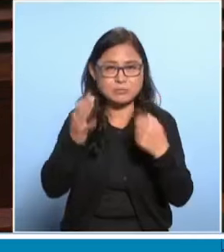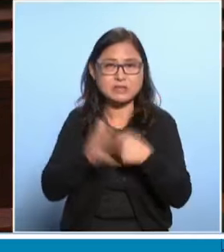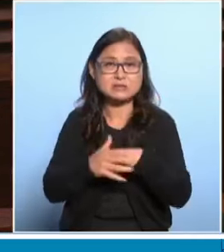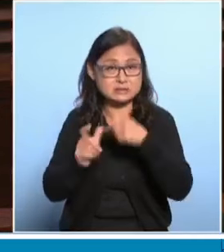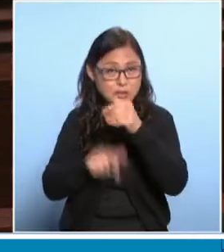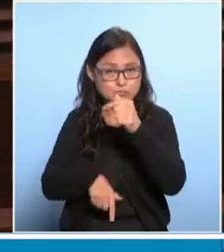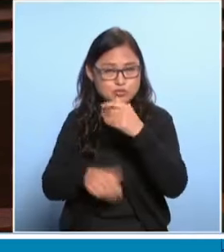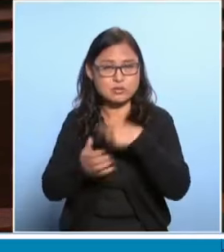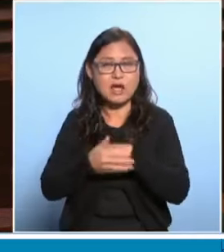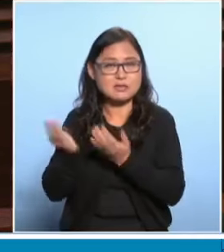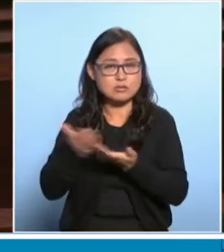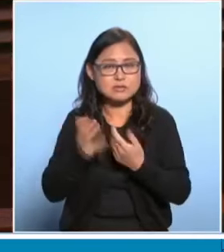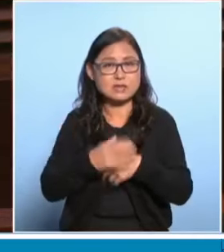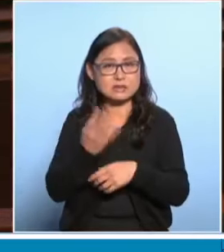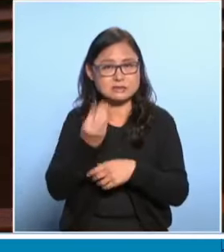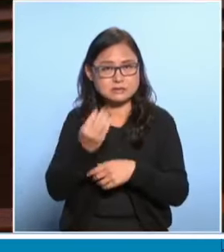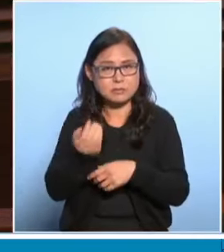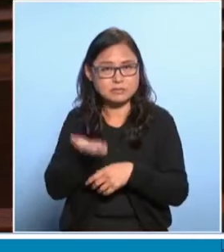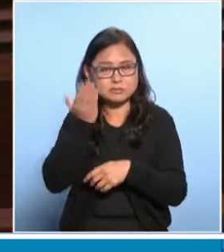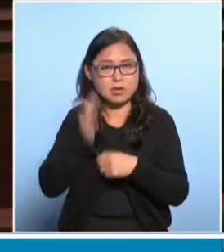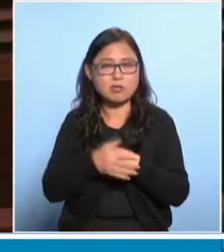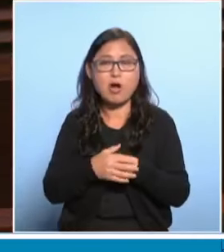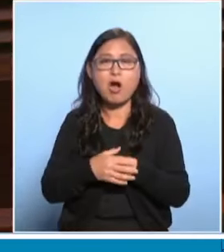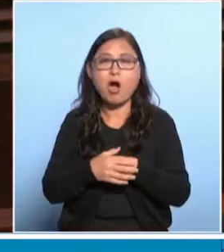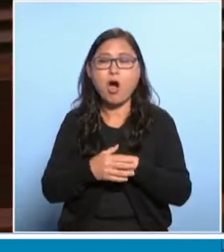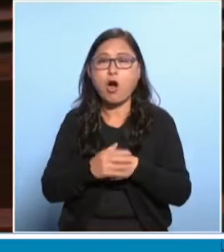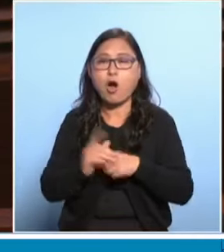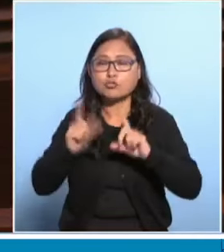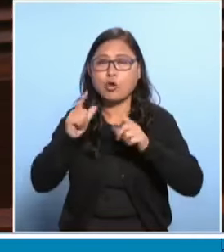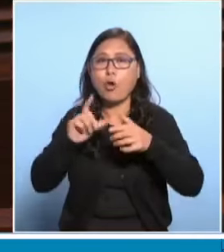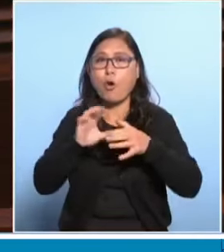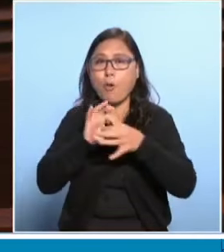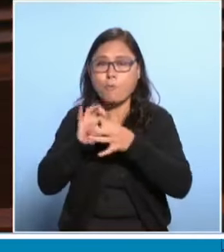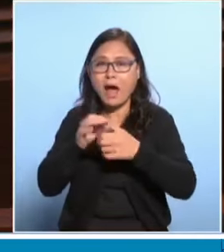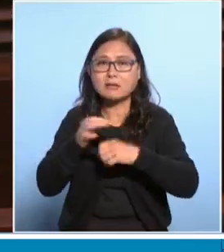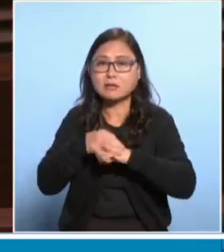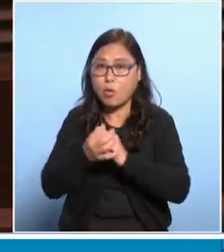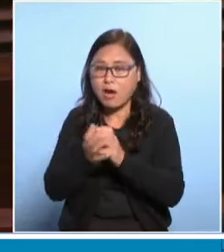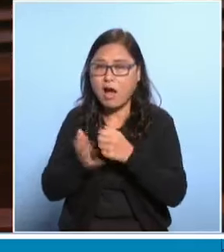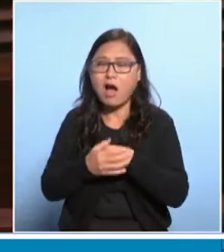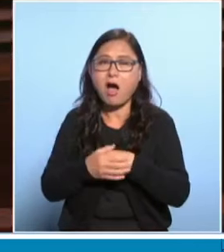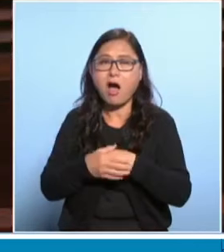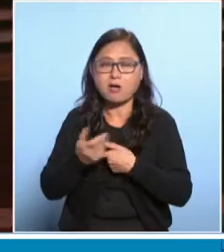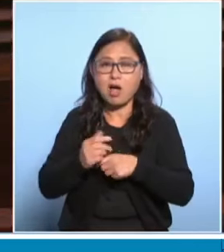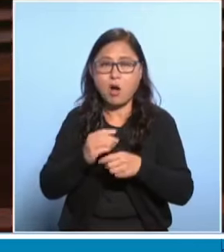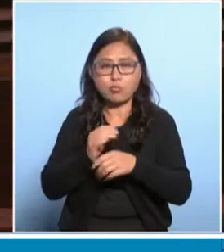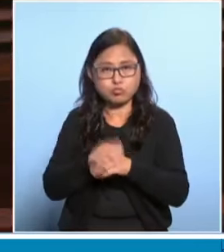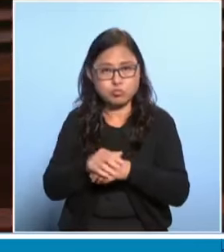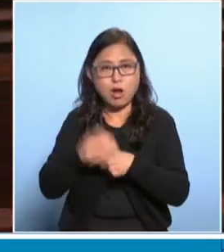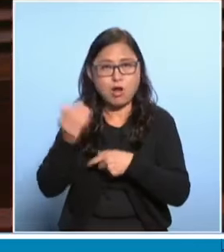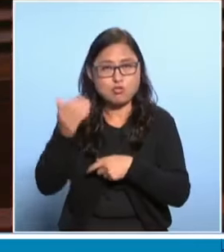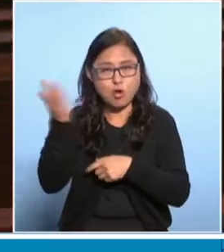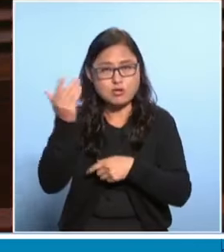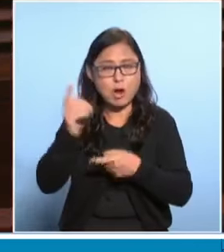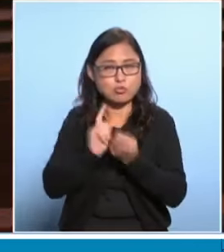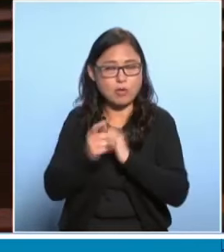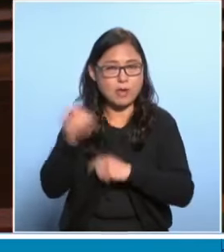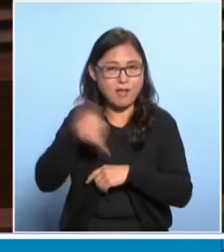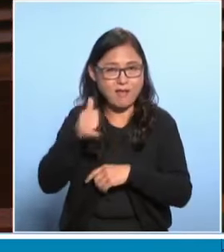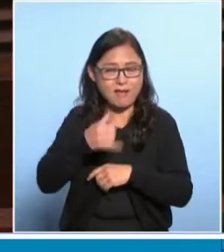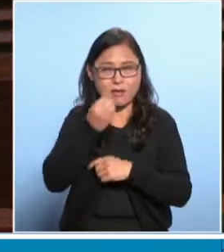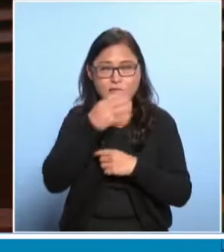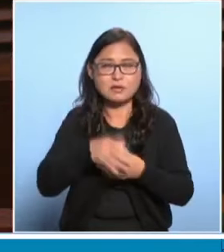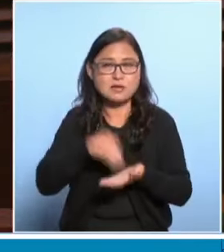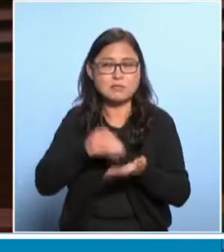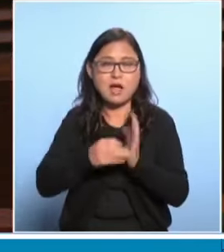邀請超過40名來自東盟的會展旅遊業界代表到訪香港，參與旅發局主辦的香